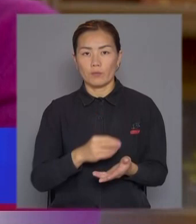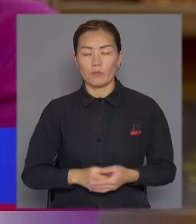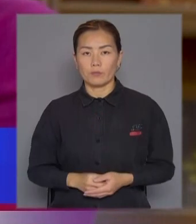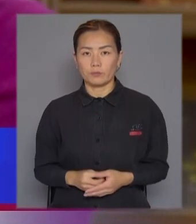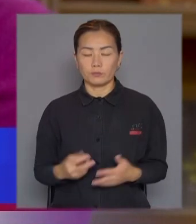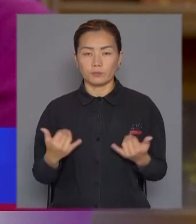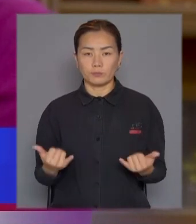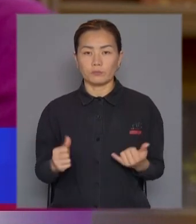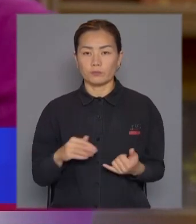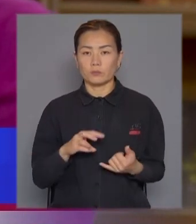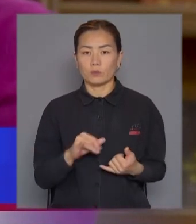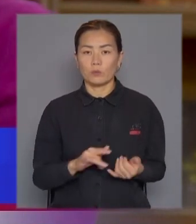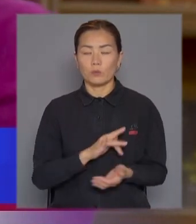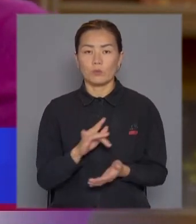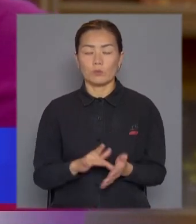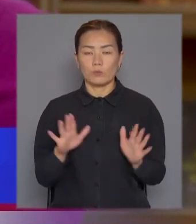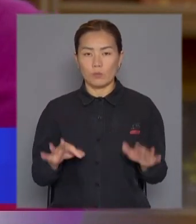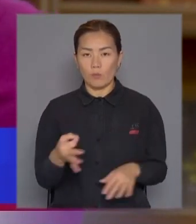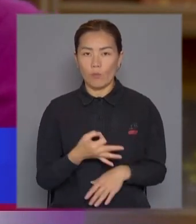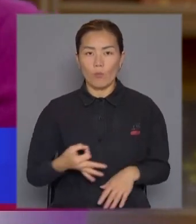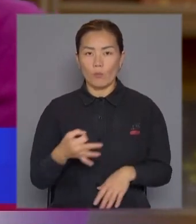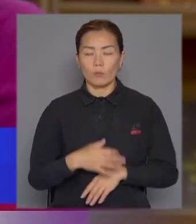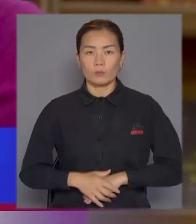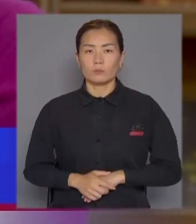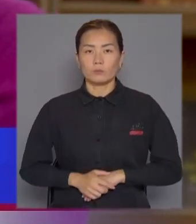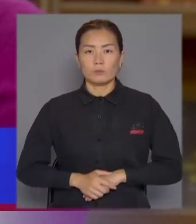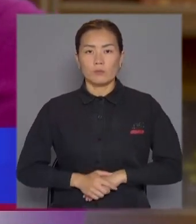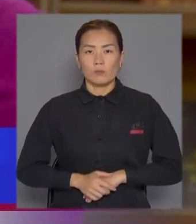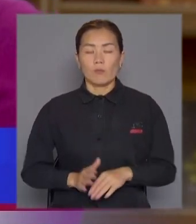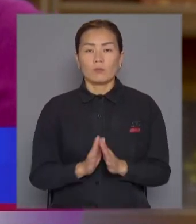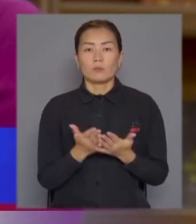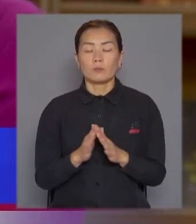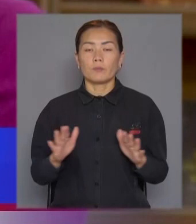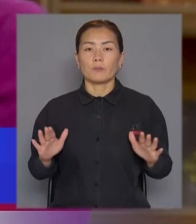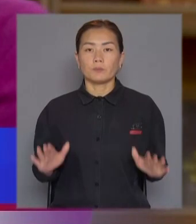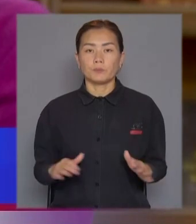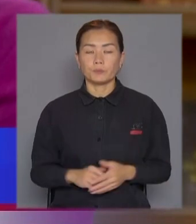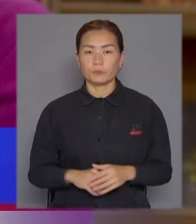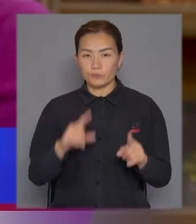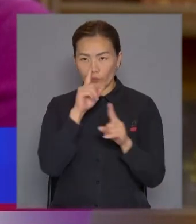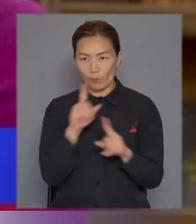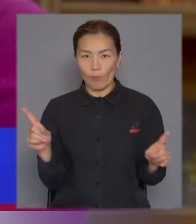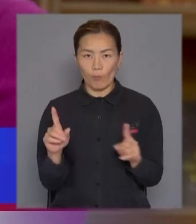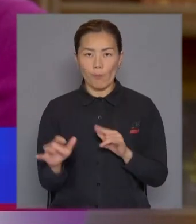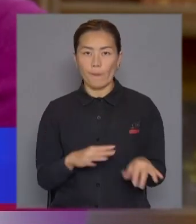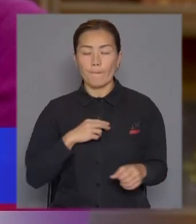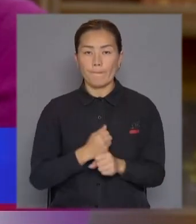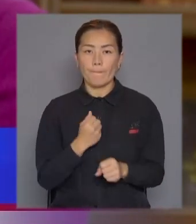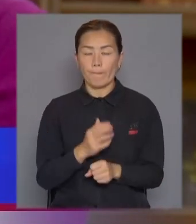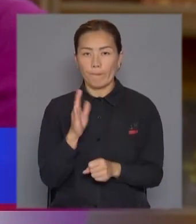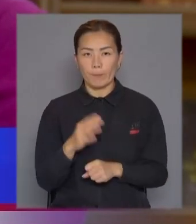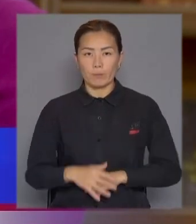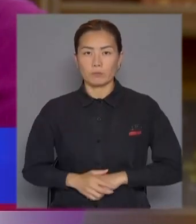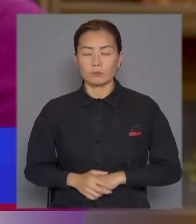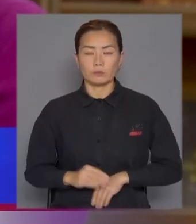Бүгін енді Атырау қаласында облыстық ғылыми әмбебап кітапханада ерекше бір іс-шара өтіп жатыр. Бұл